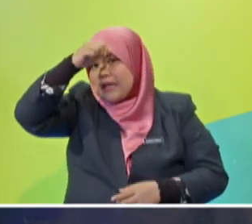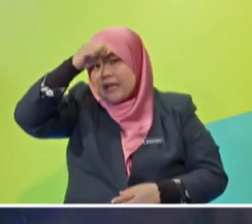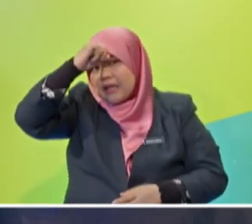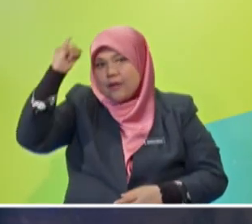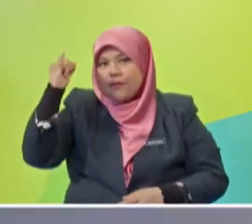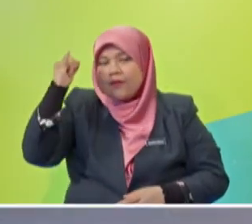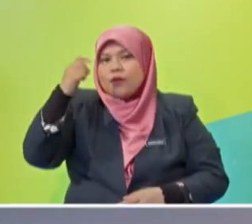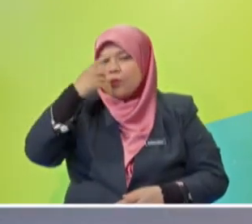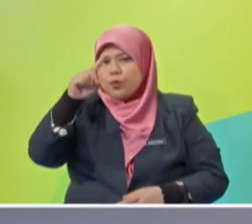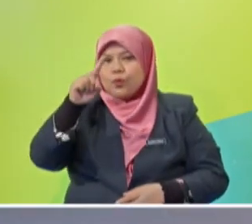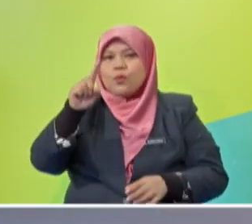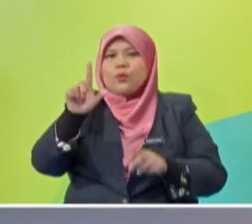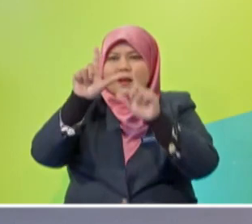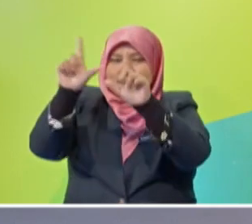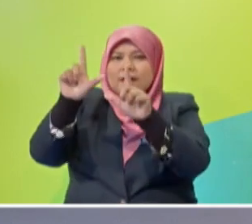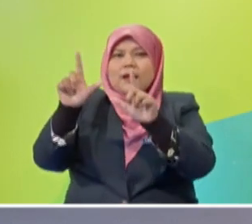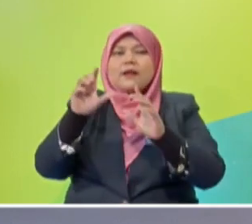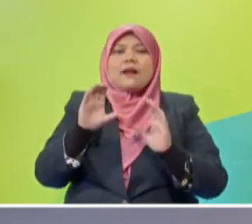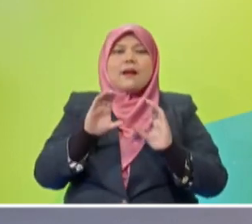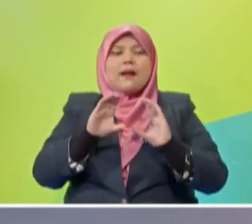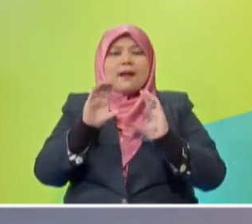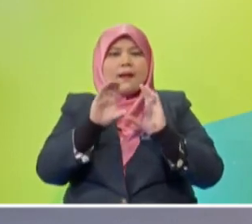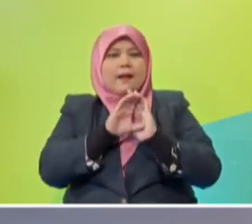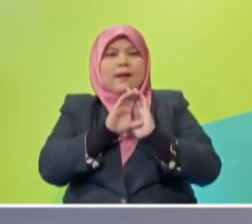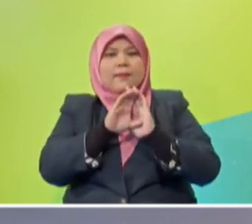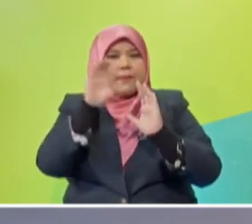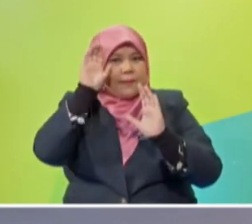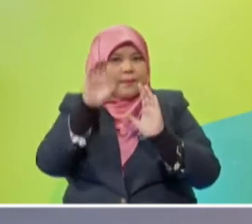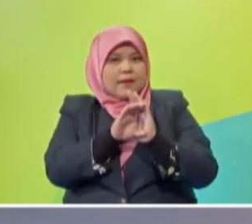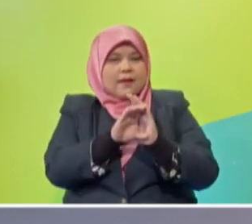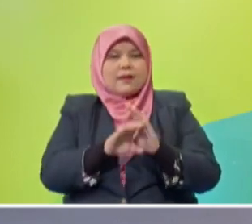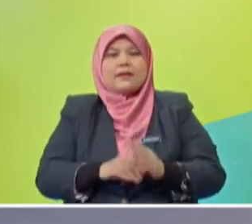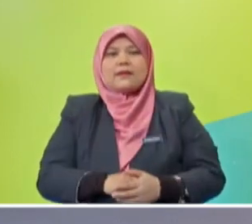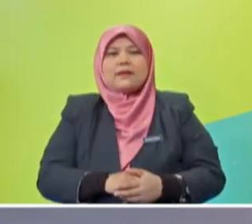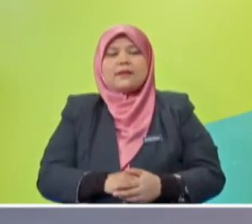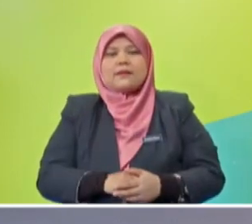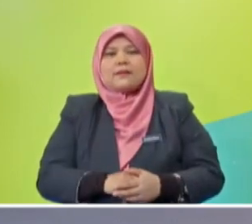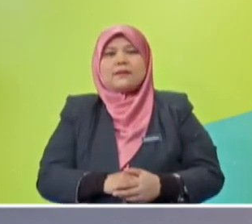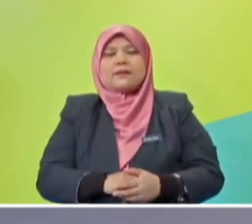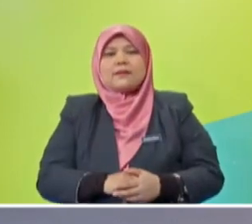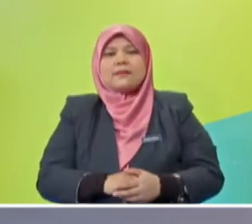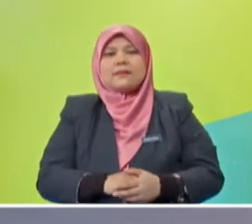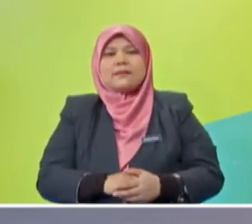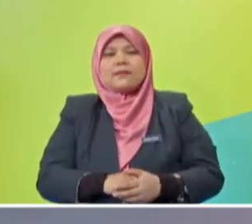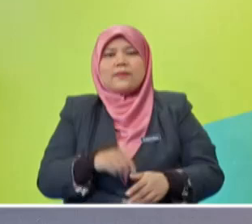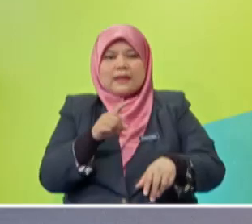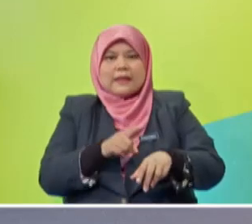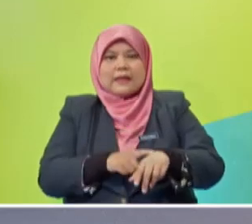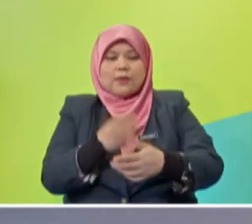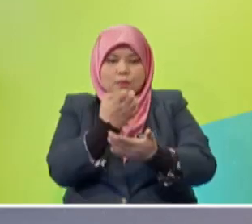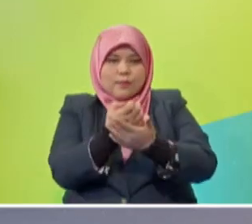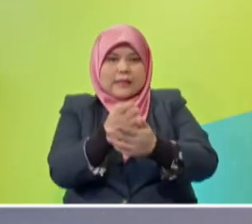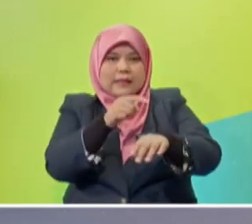tolong lekat gambar yang mana gambar tersebut adalah lokasi aktiviti ekonomi yang terdapat di Malaysia. Okey,